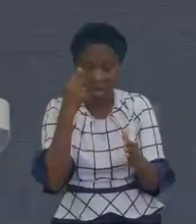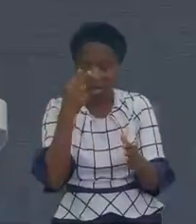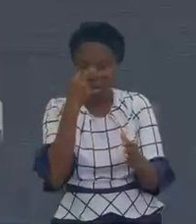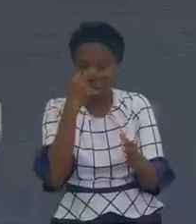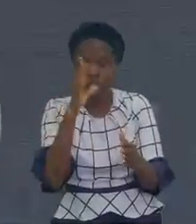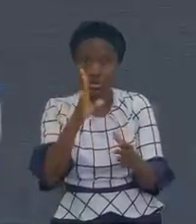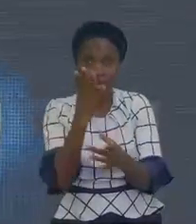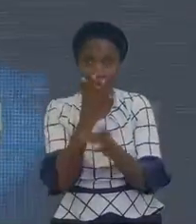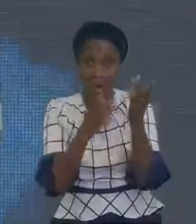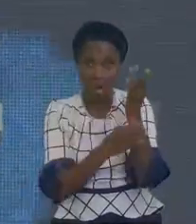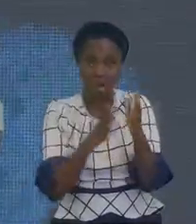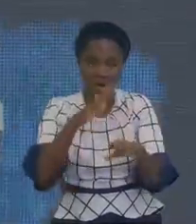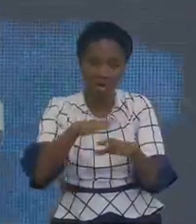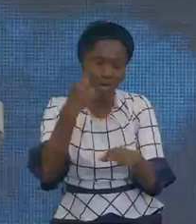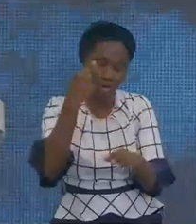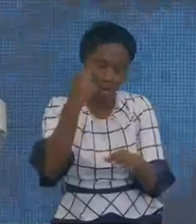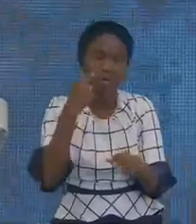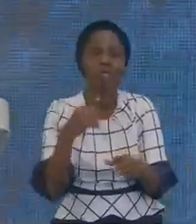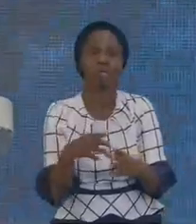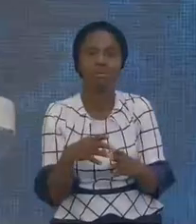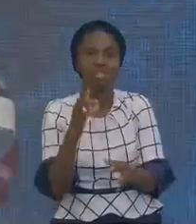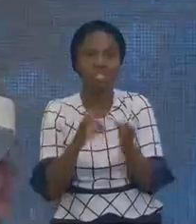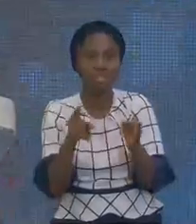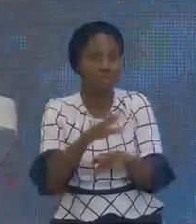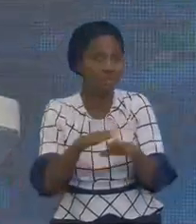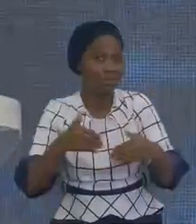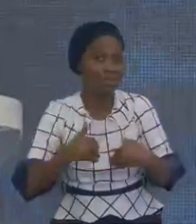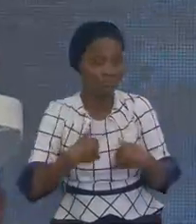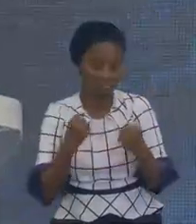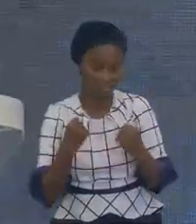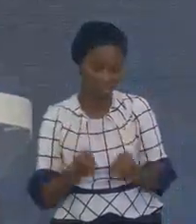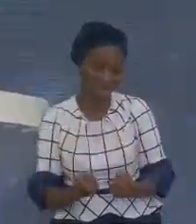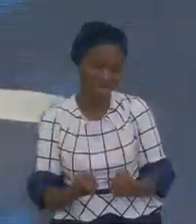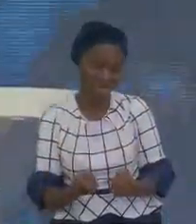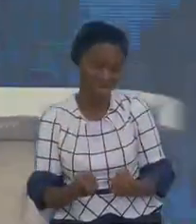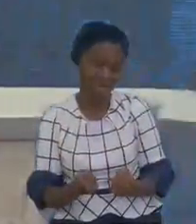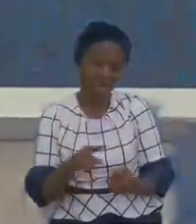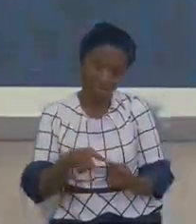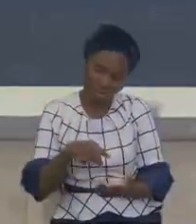S'il n'y a pas de force pour te lever, et m'aller de l'avant.